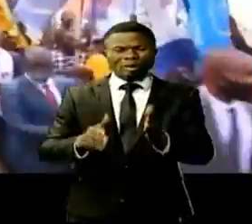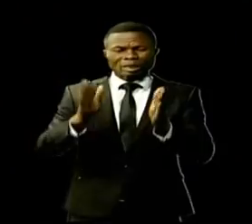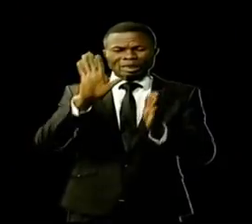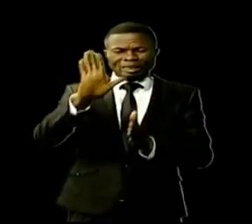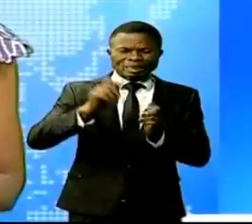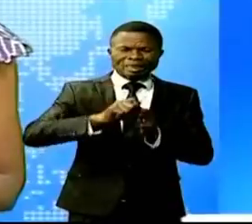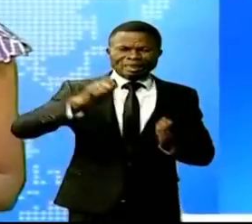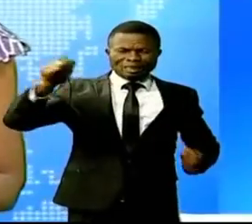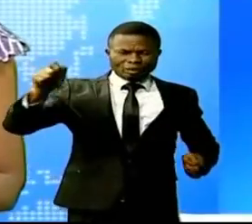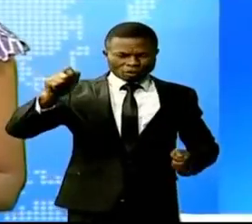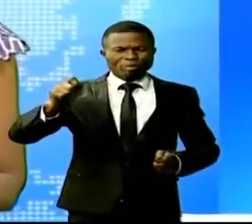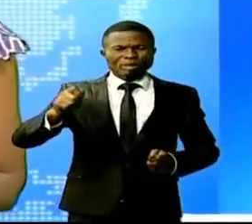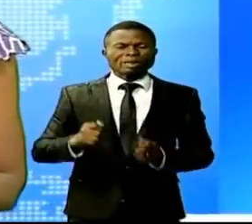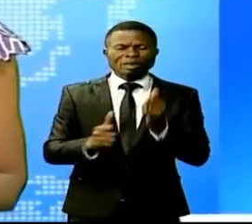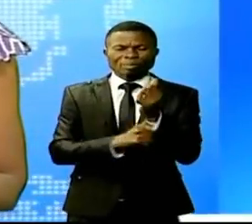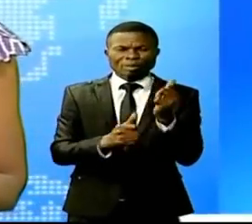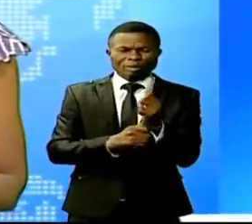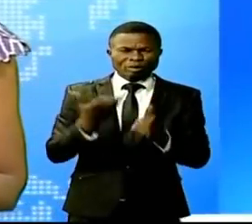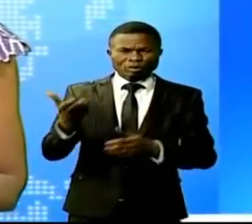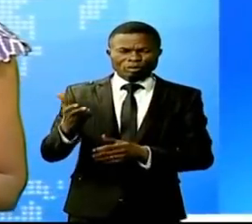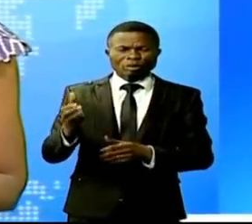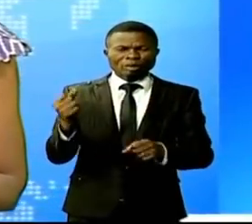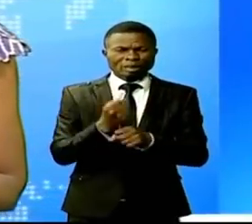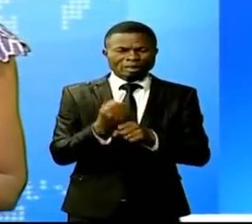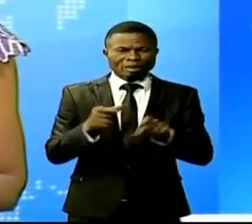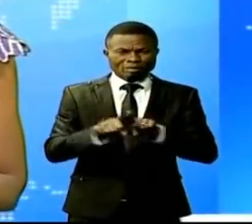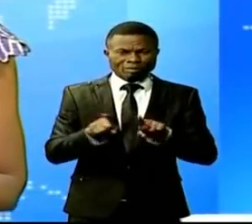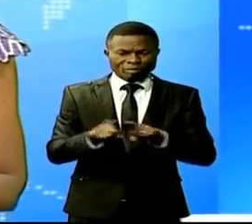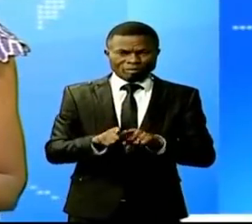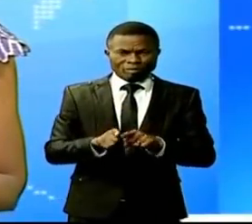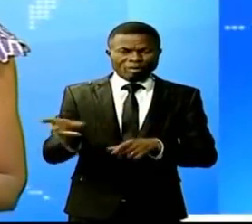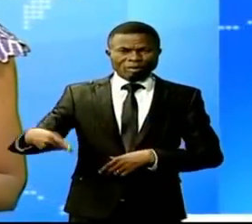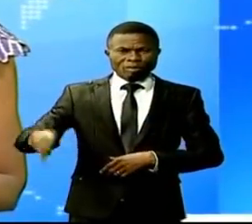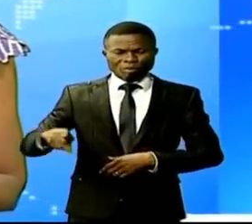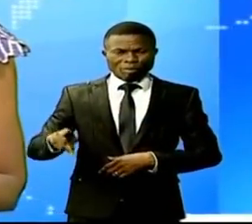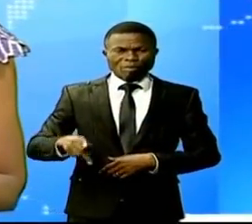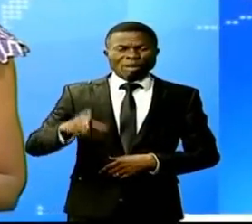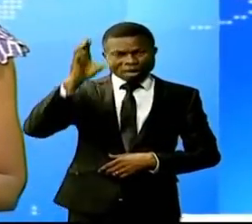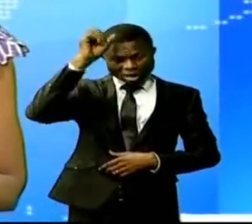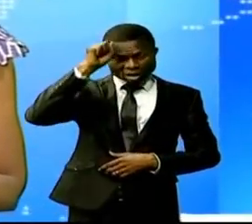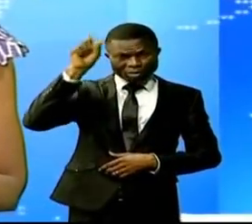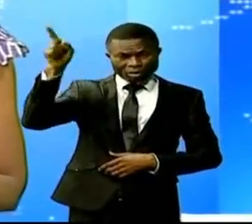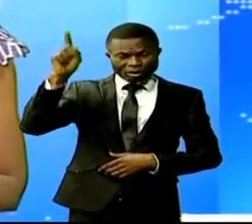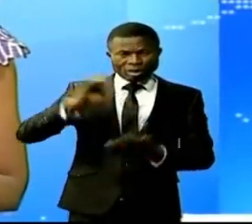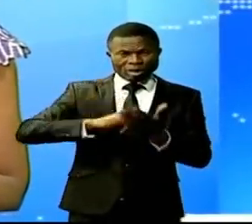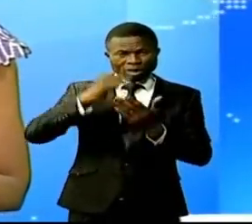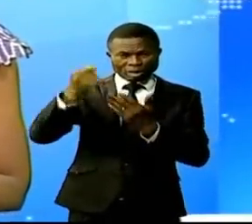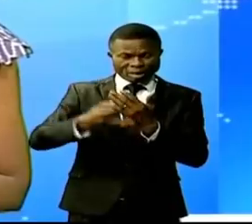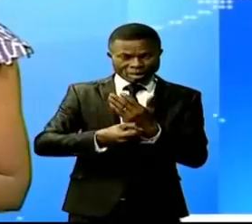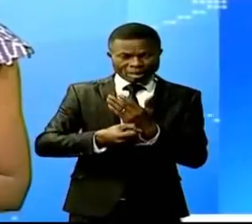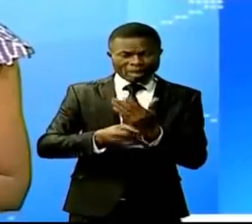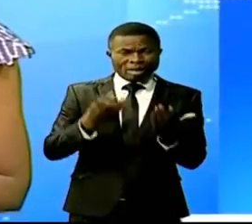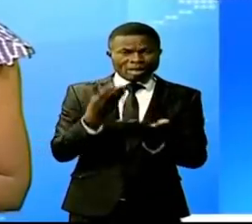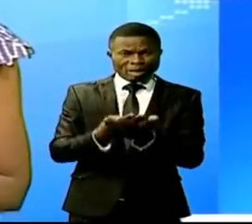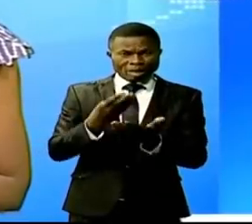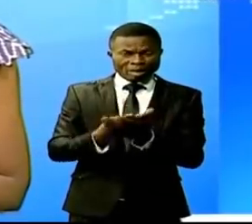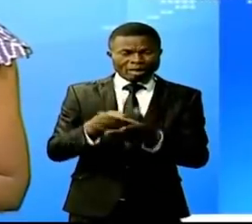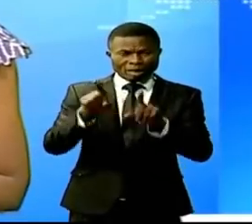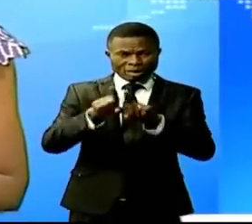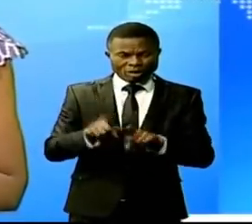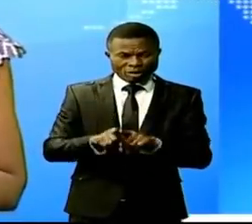km. Même exercice dans la province du Maïndombé où le projet d'édit budgétaire a été